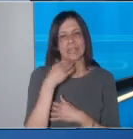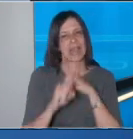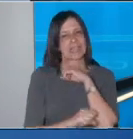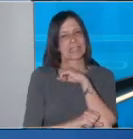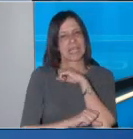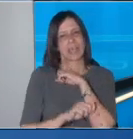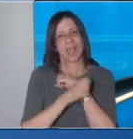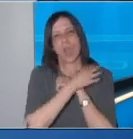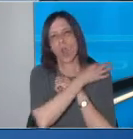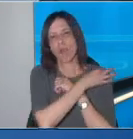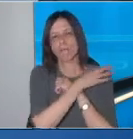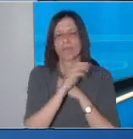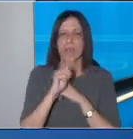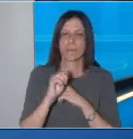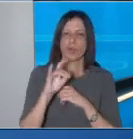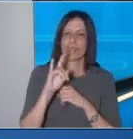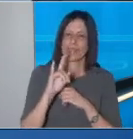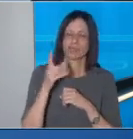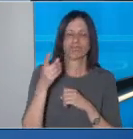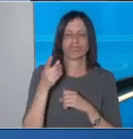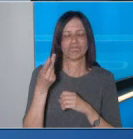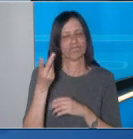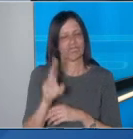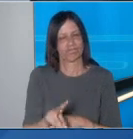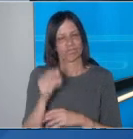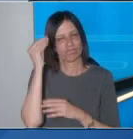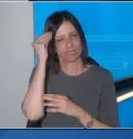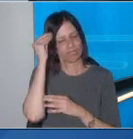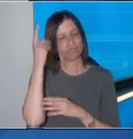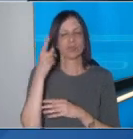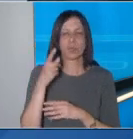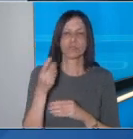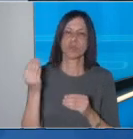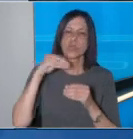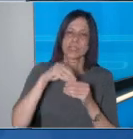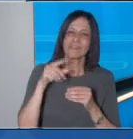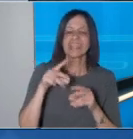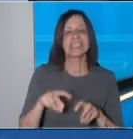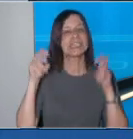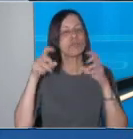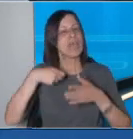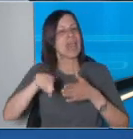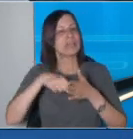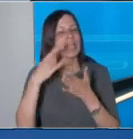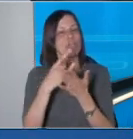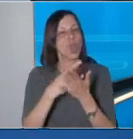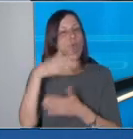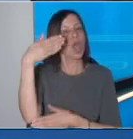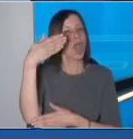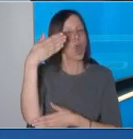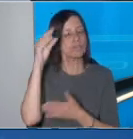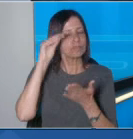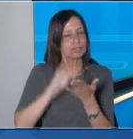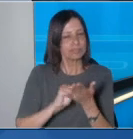אלוף מחמוד חיר אל-עדין, זיכרונו לברכה. עוד הוסיף ליברמן וכתב, זו הזדמנות לתקן את חוק הלאום ולקבע את